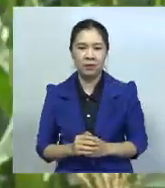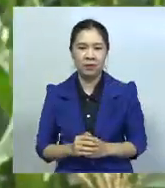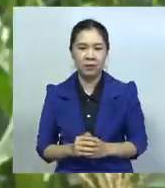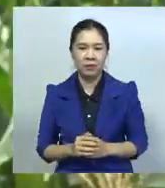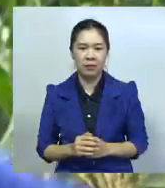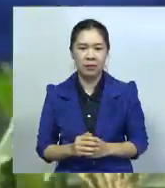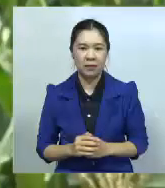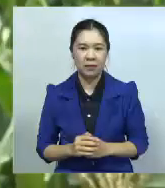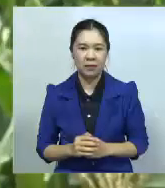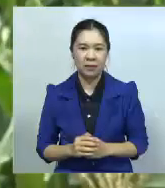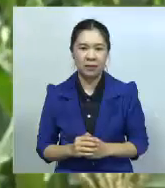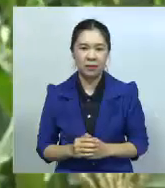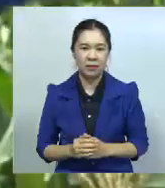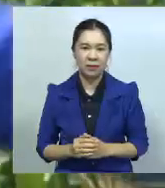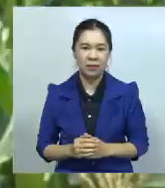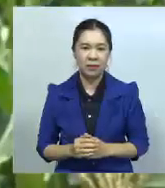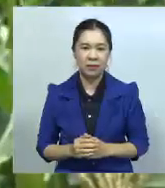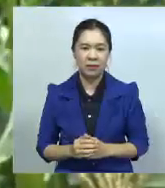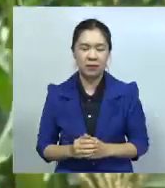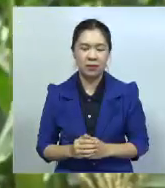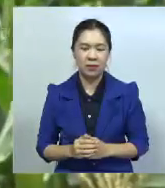พ่อได้อันนี้ปกติมันได้สูงกว่านี้เด้สิให